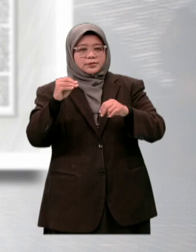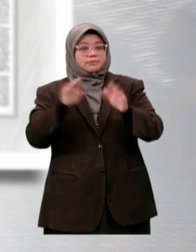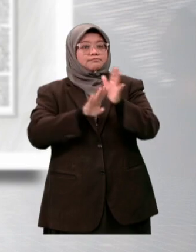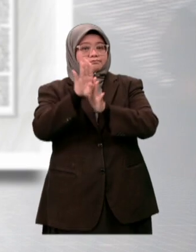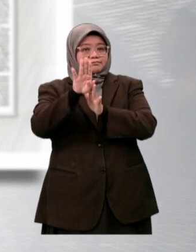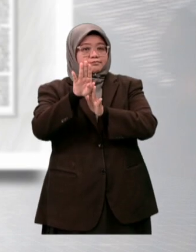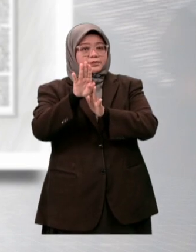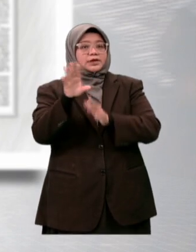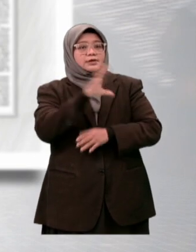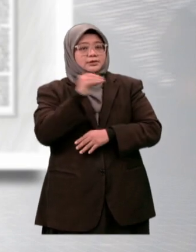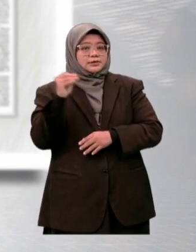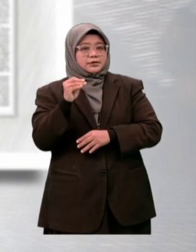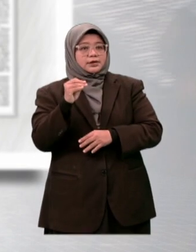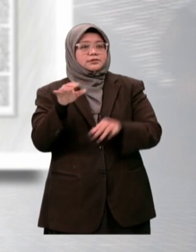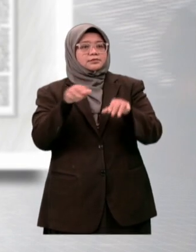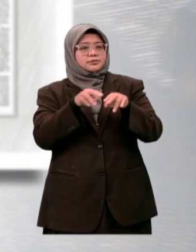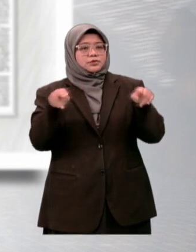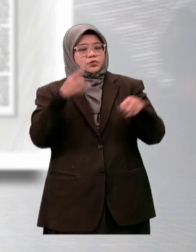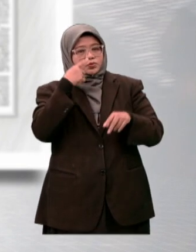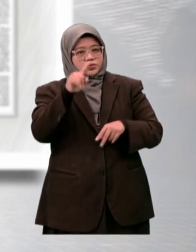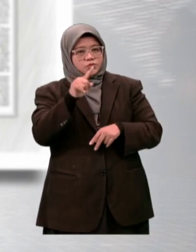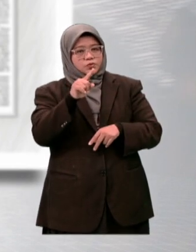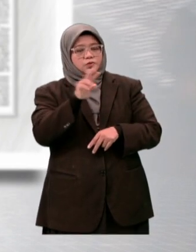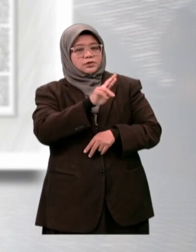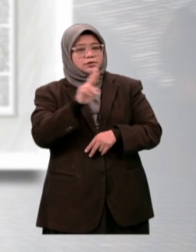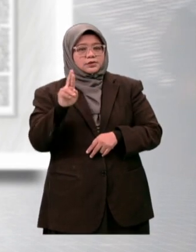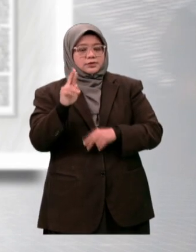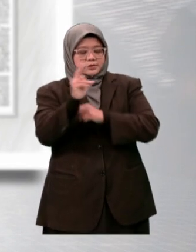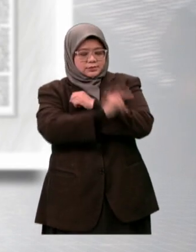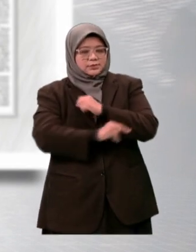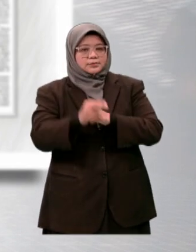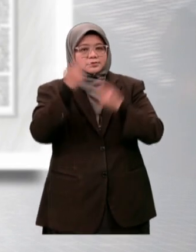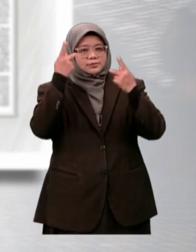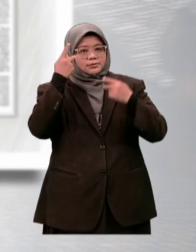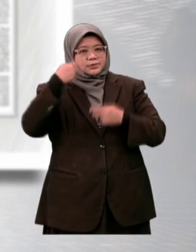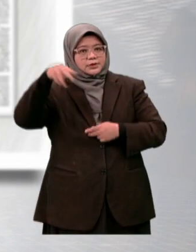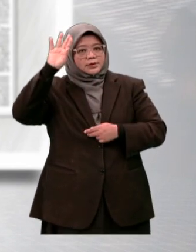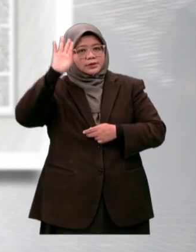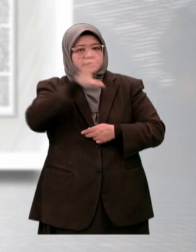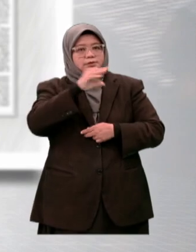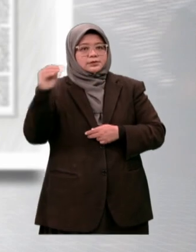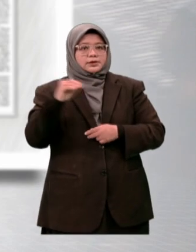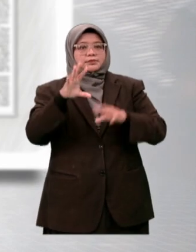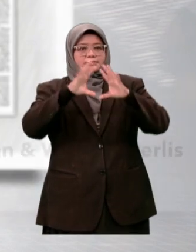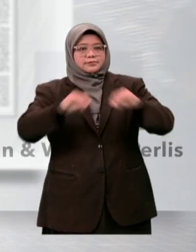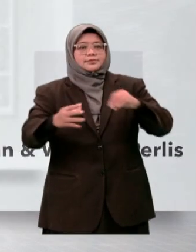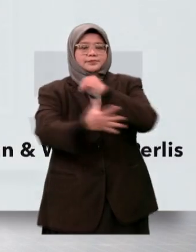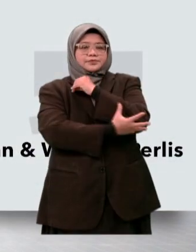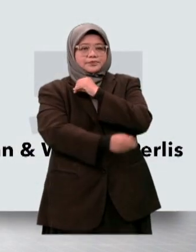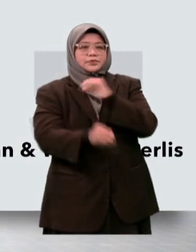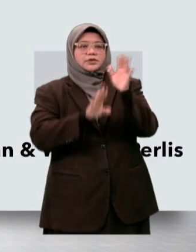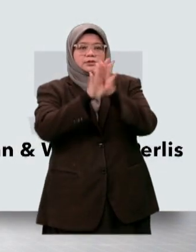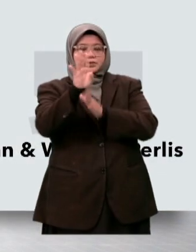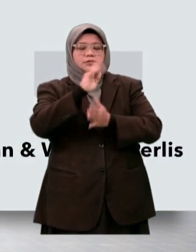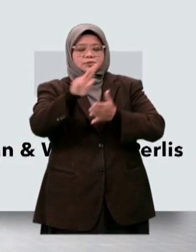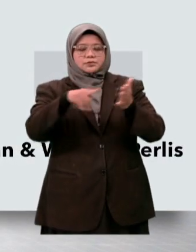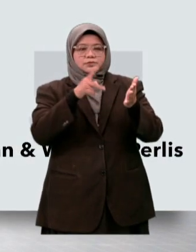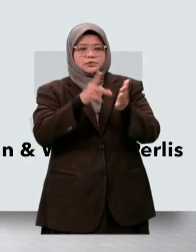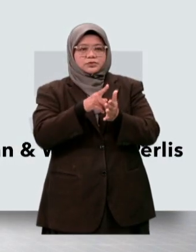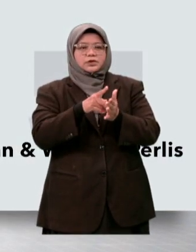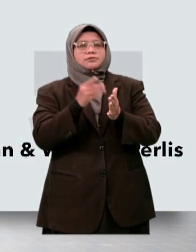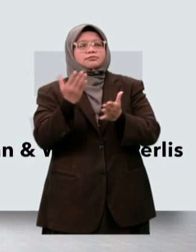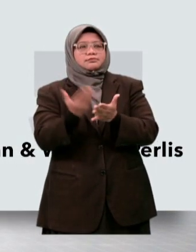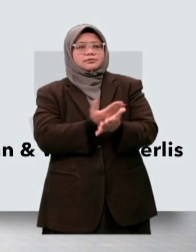selari dengan struktur rancangan Negeri pelis Asco kemajuan luar Bandar dan pembasmian kemiskinan pembangunan pusat pertumbuhan